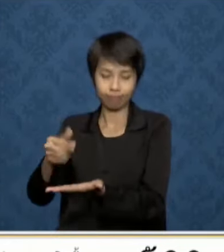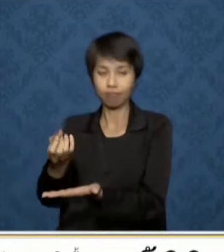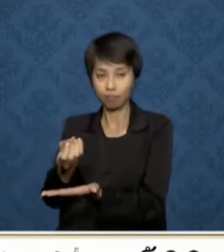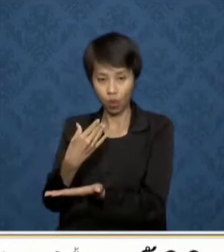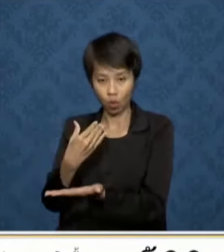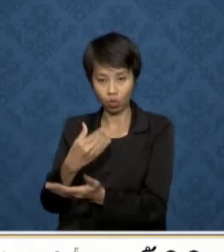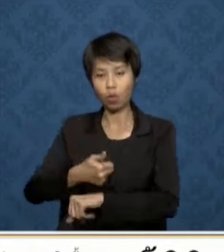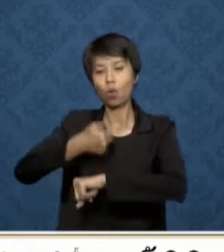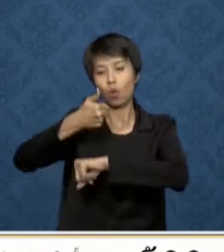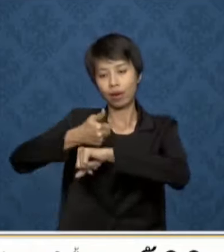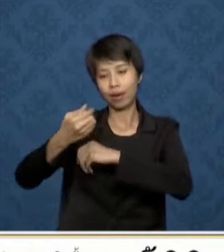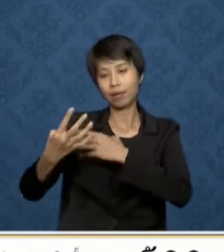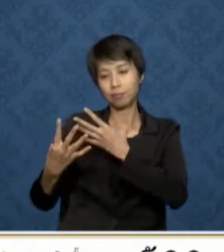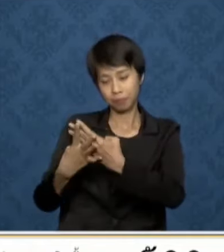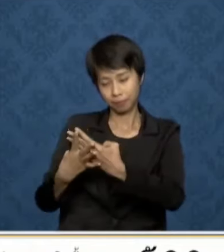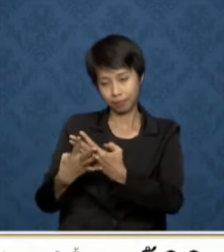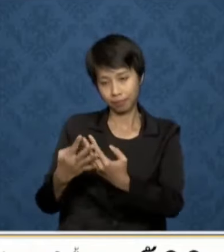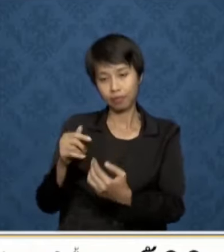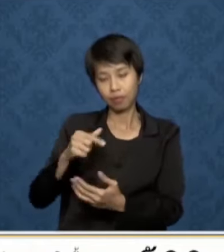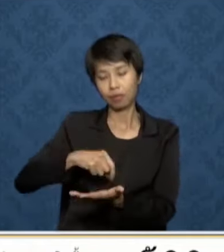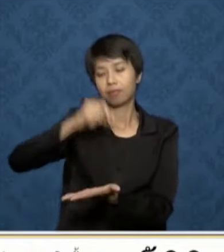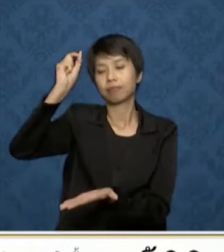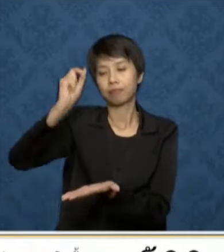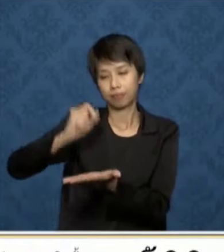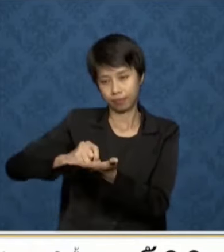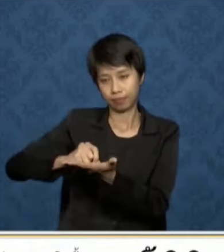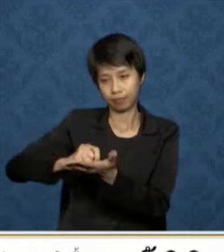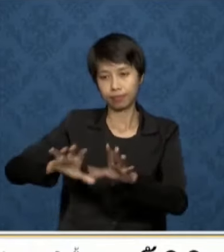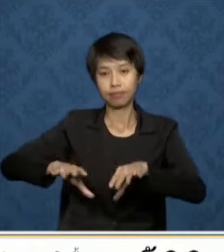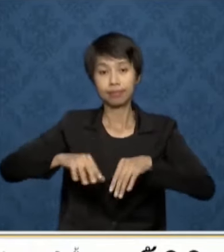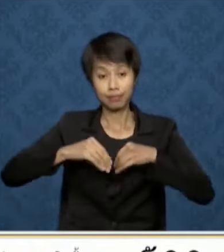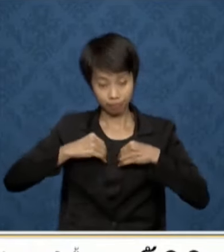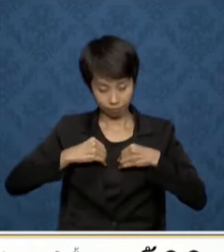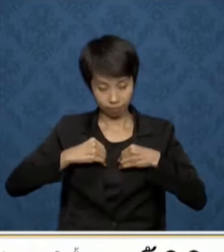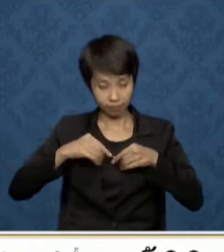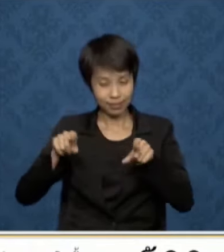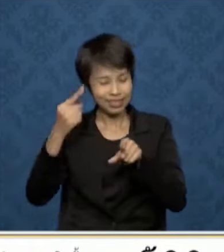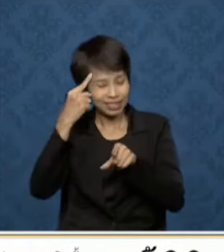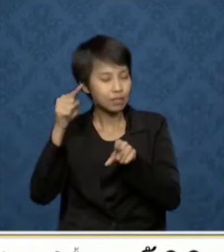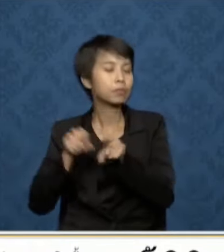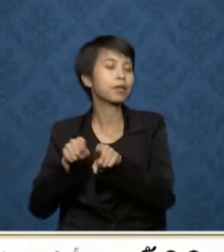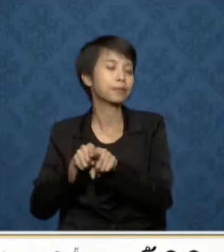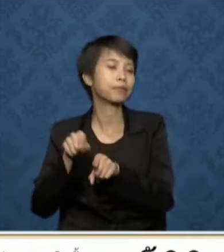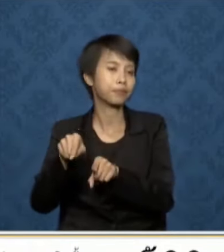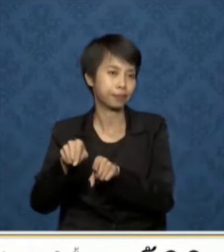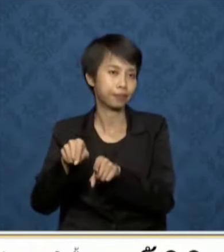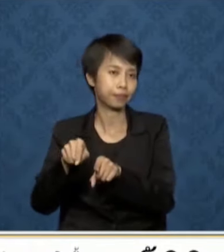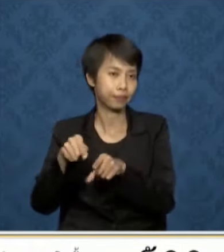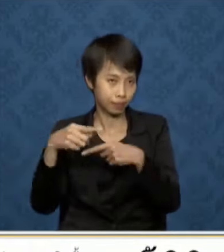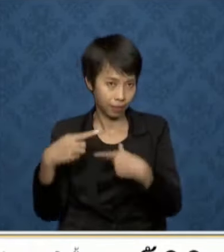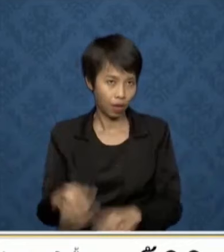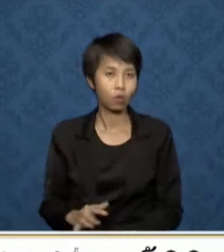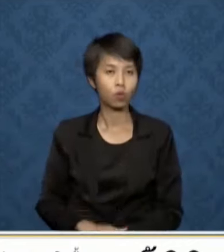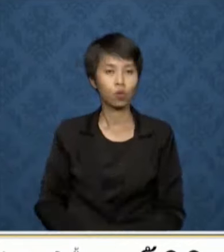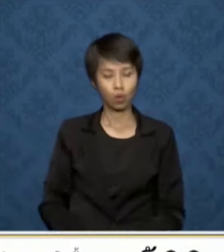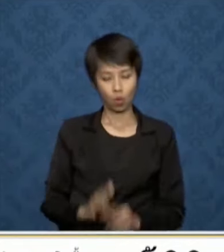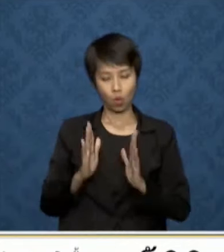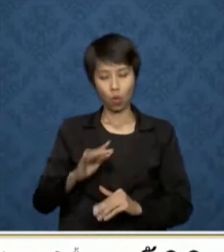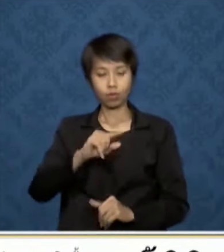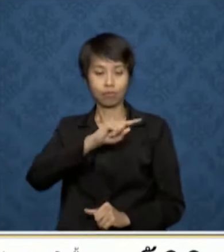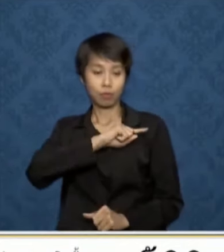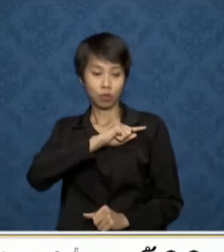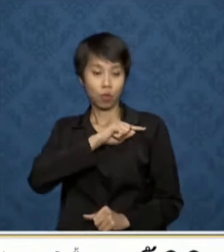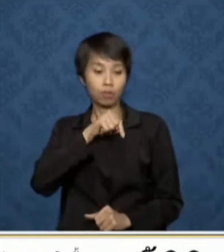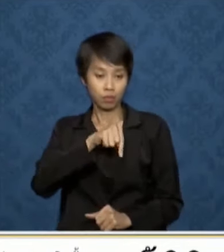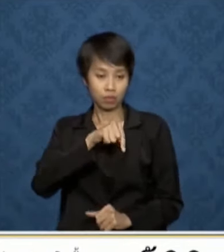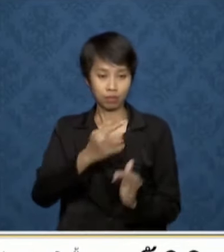ผู้คุมแ้งผ่ไปที่พอบอ ded.เห็นด้วยกัคณหมอก็ให้ผู้คุมพาคน